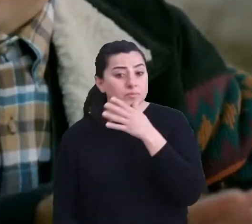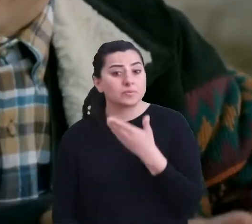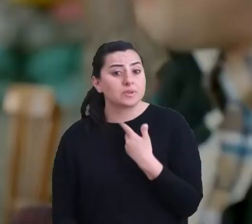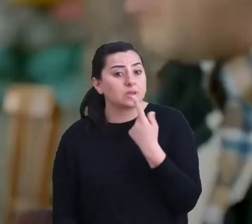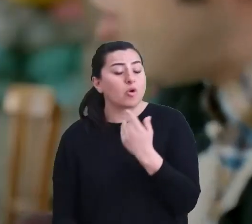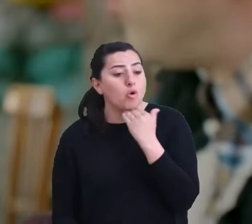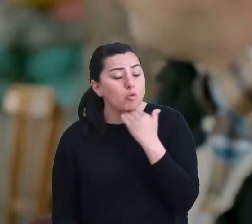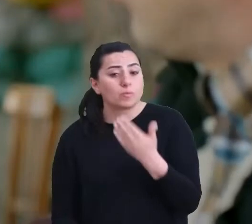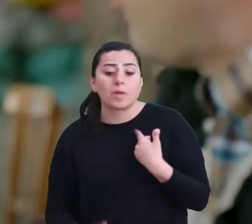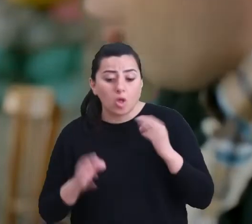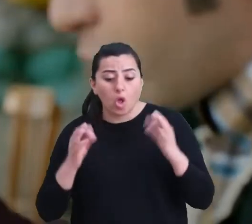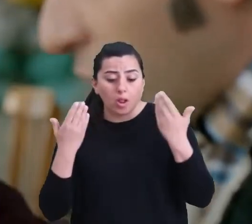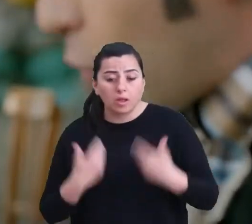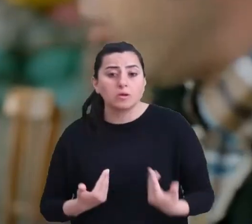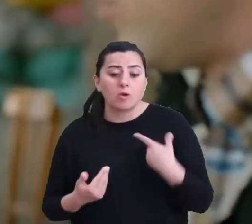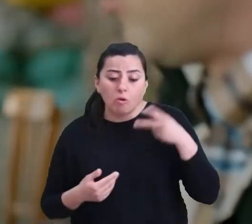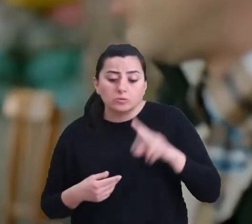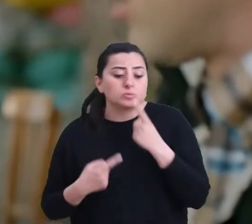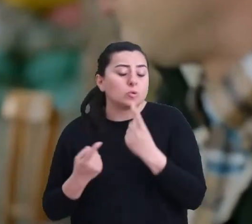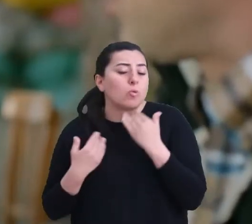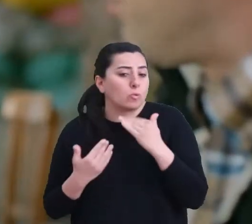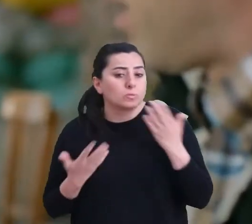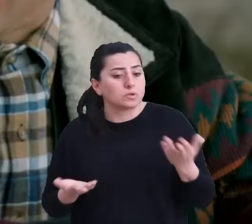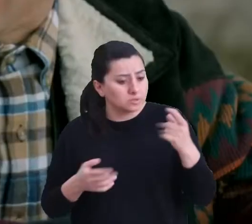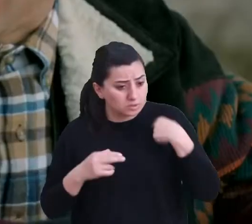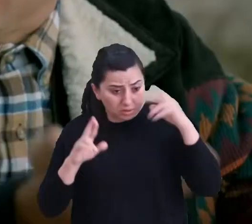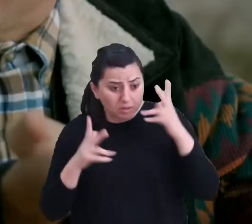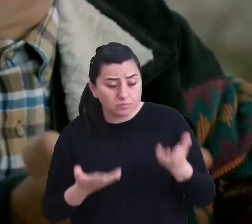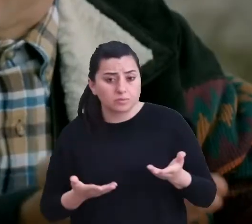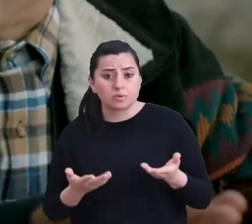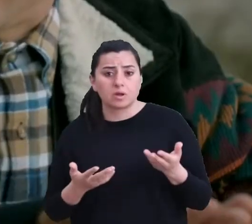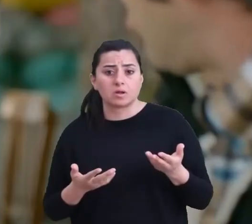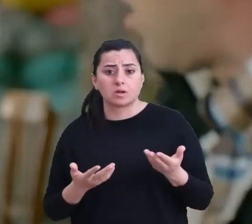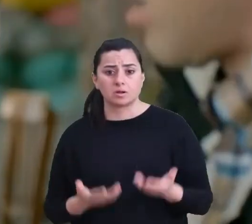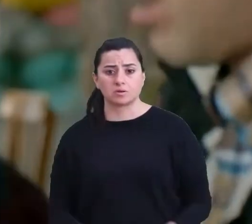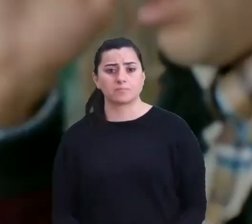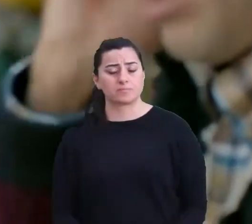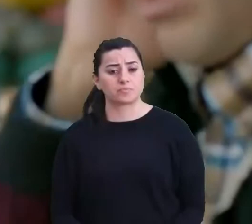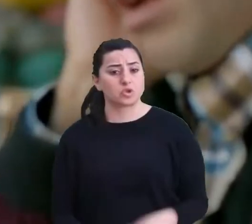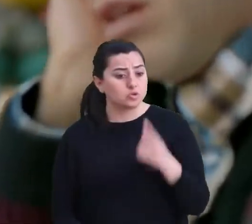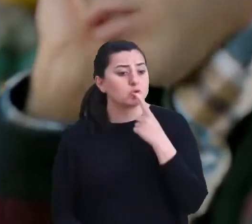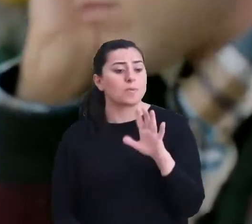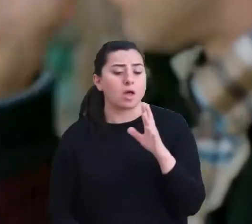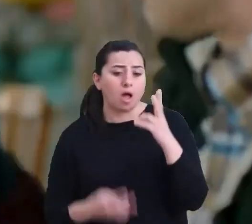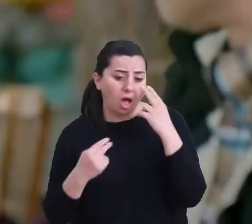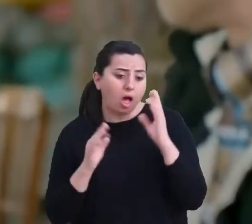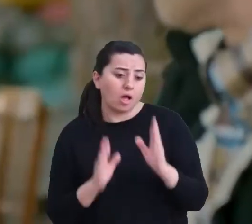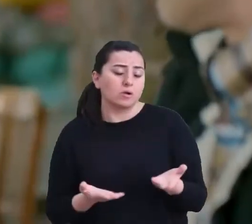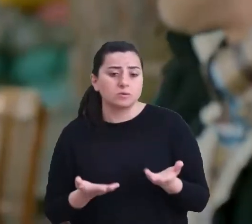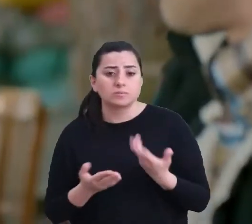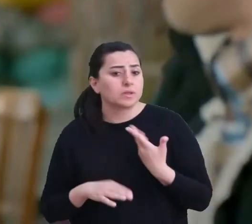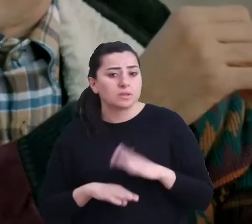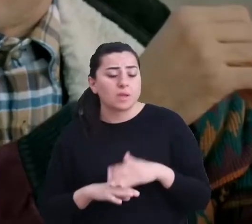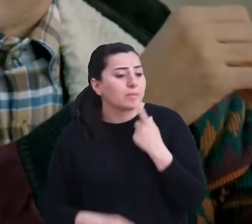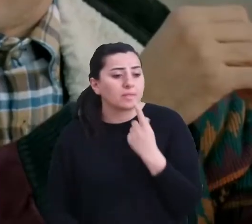mu diyemiyorum ben ya. Benim yapım bu oğlum. Öyle sanki söyleyemiyormuş, tanımıyormuş gibi beni. Aynı şey değil mi gari? Söyleyemezsen böyle ağlayıp durursun gülüm. Ne